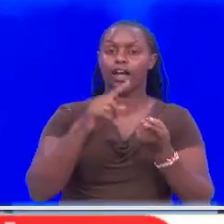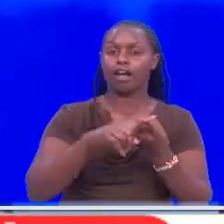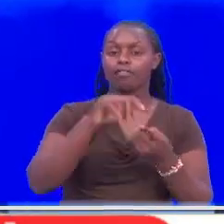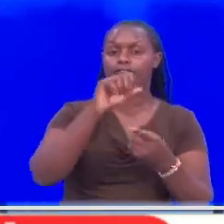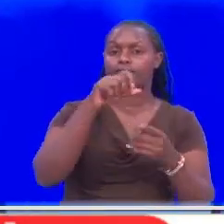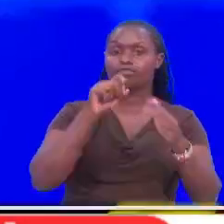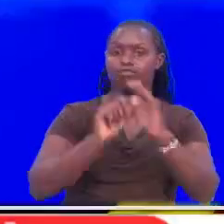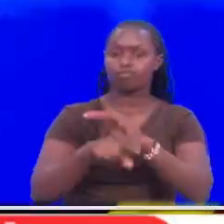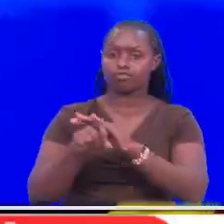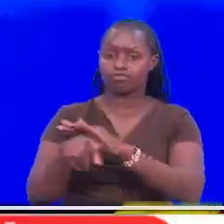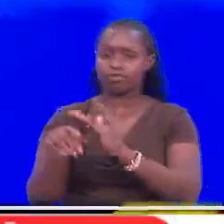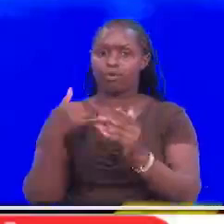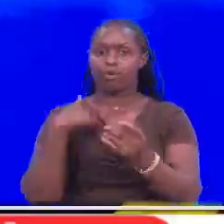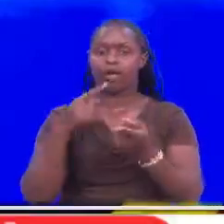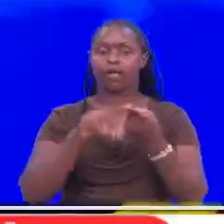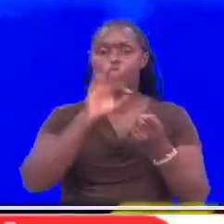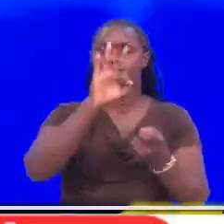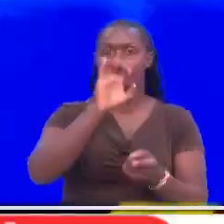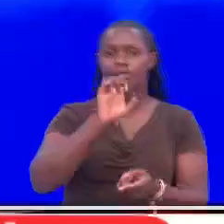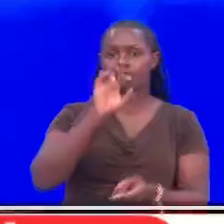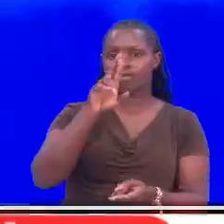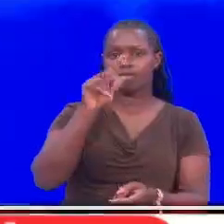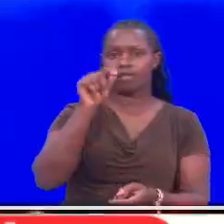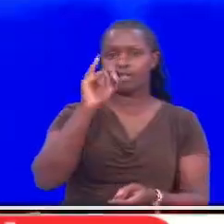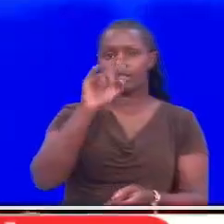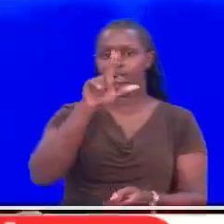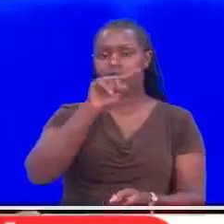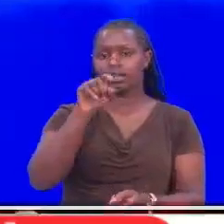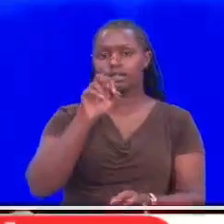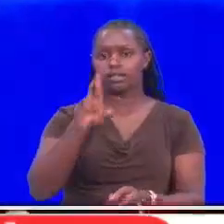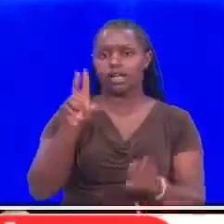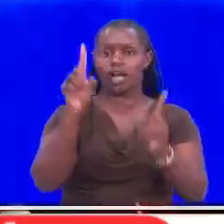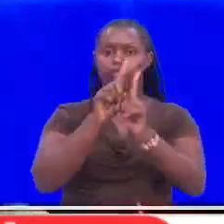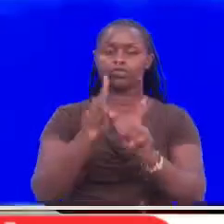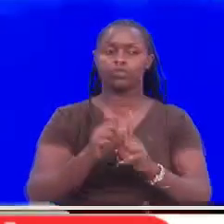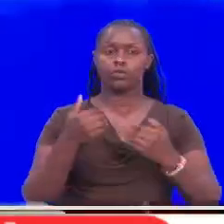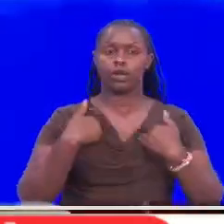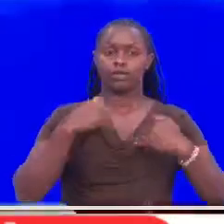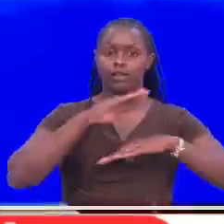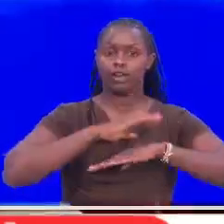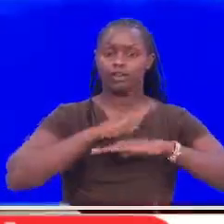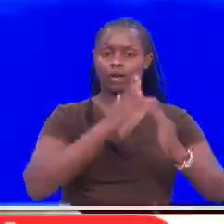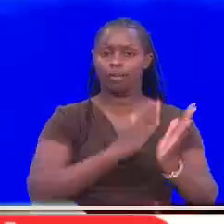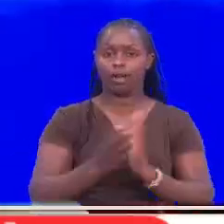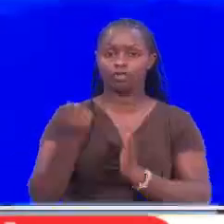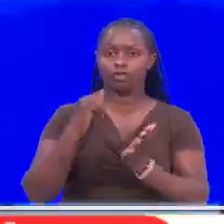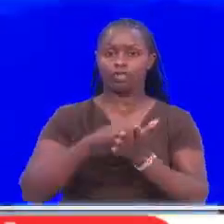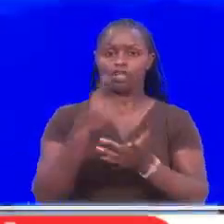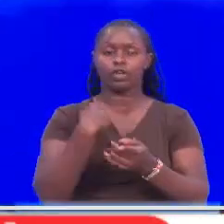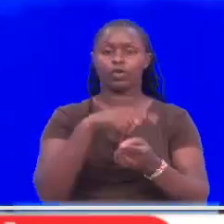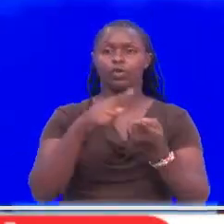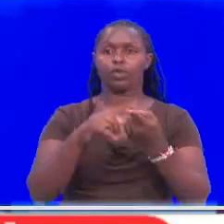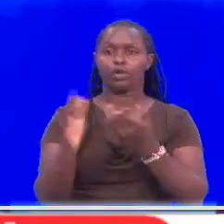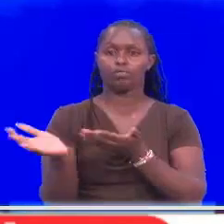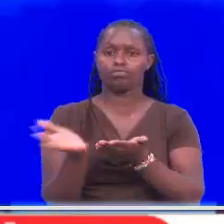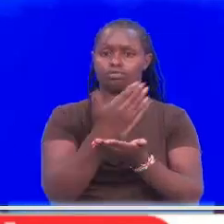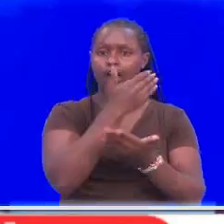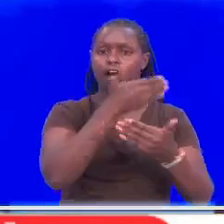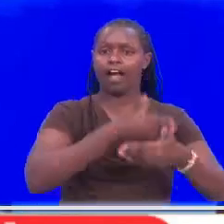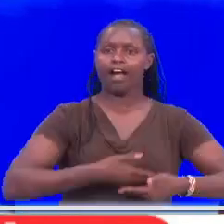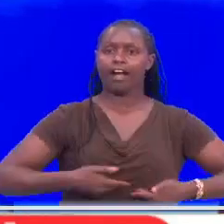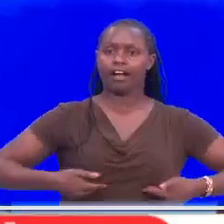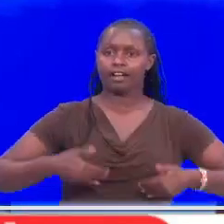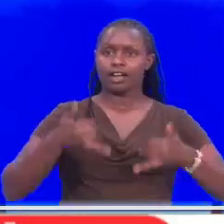mbolea, na tayari tuko na mpango ya kutosha tuweze kuondoa njaa na tuweze kusimama mbele